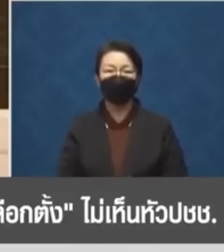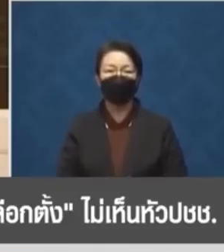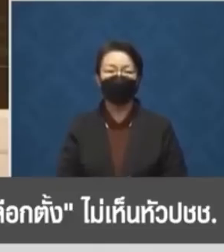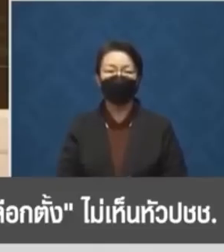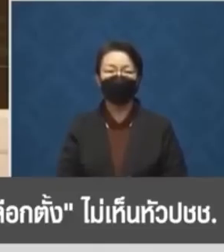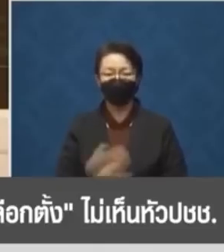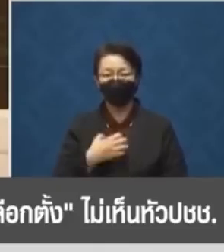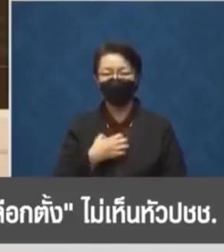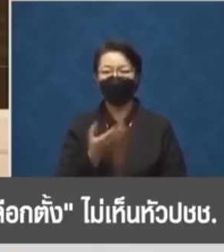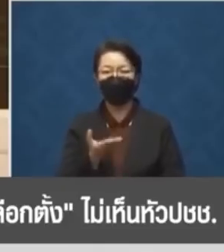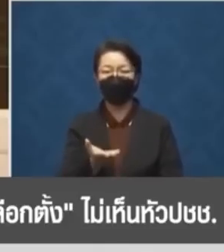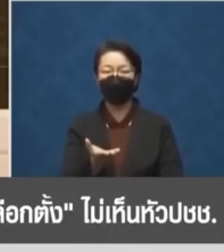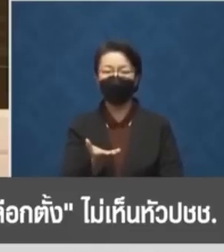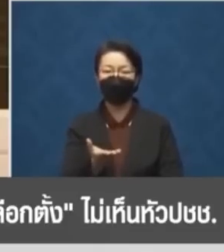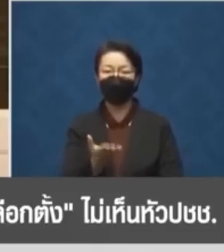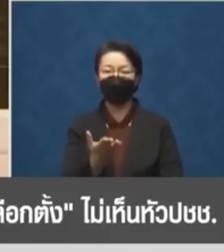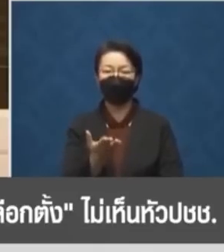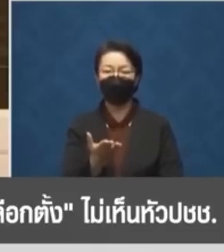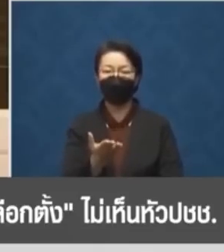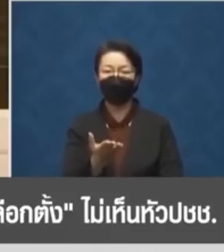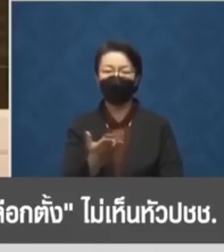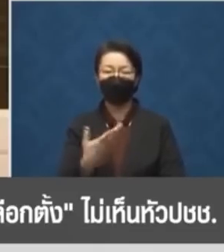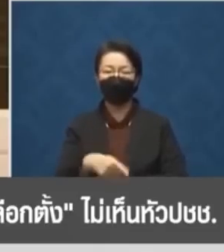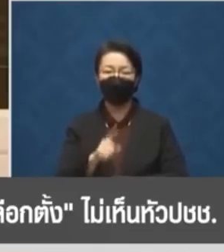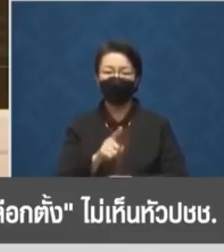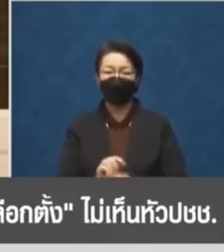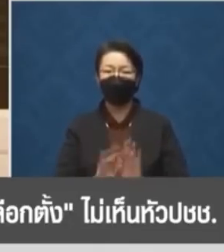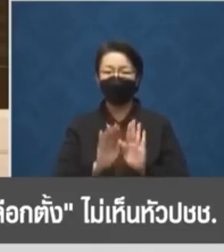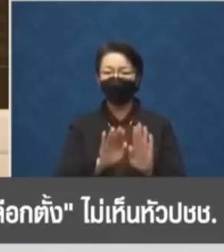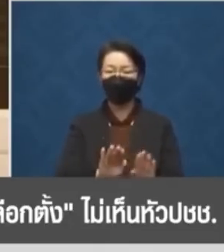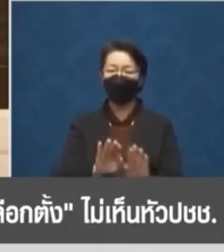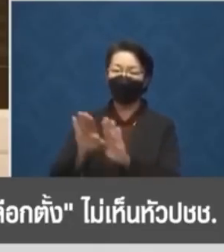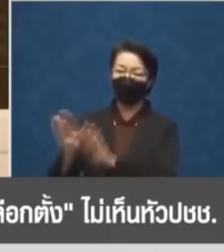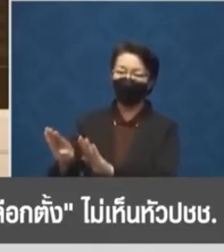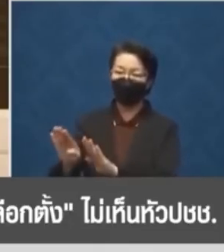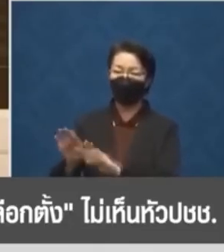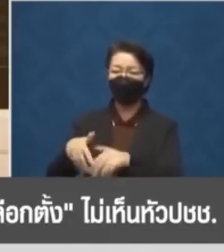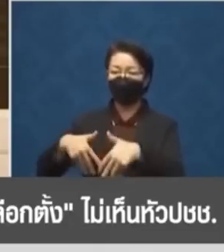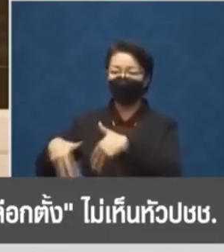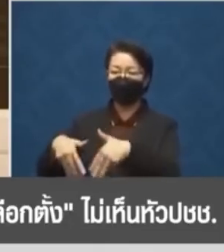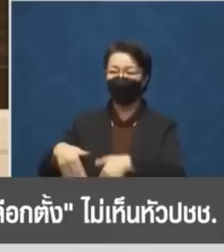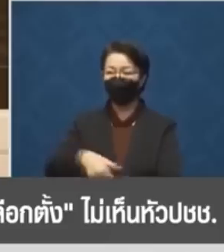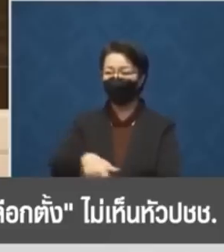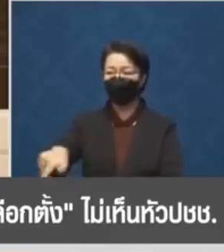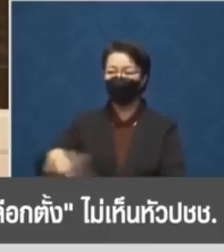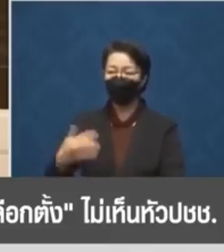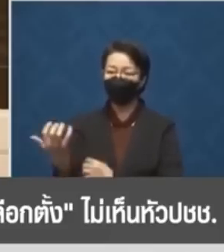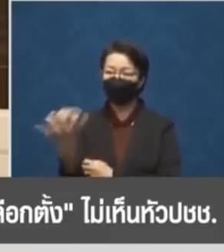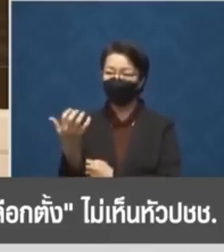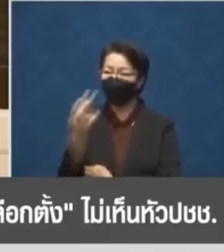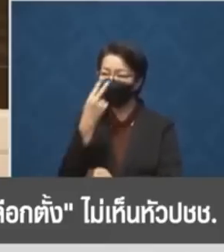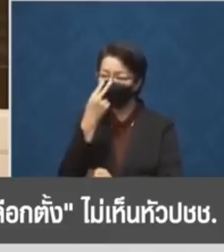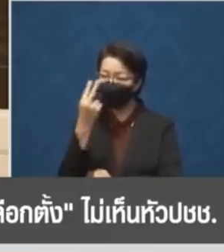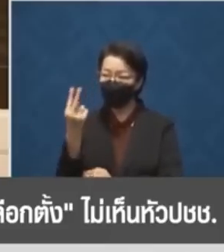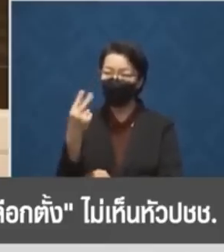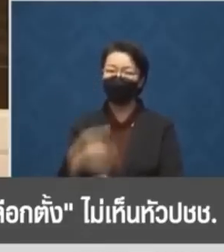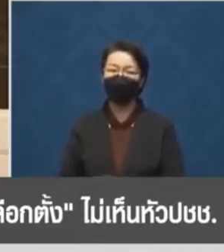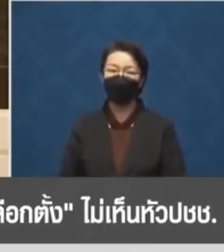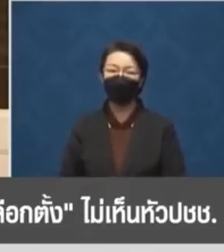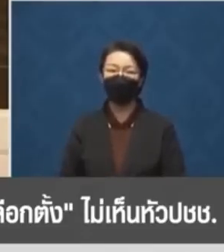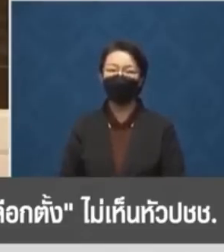นท่านประธานนะเจ้าผ่านไปถึงประชาชนที่อยู่ทางบ้านที่ได้รับทราบนะเจ้า